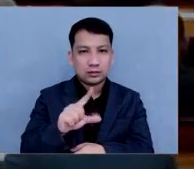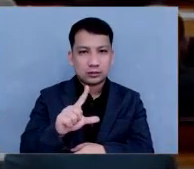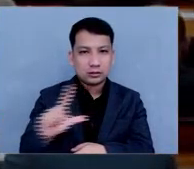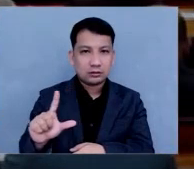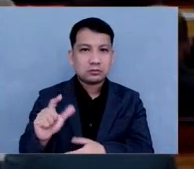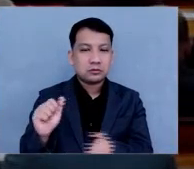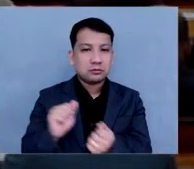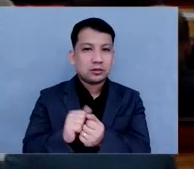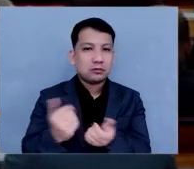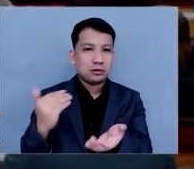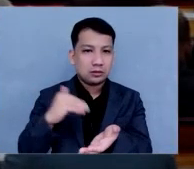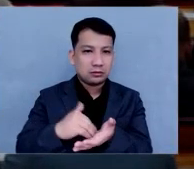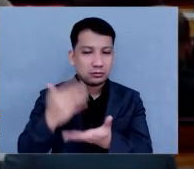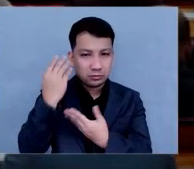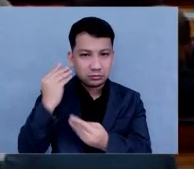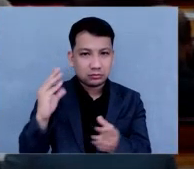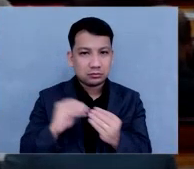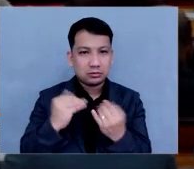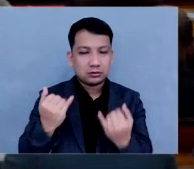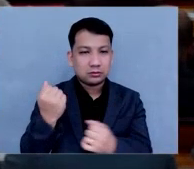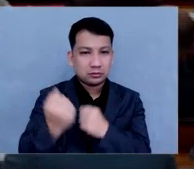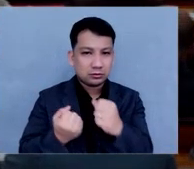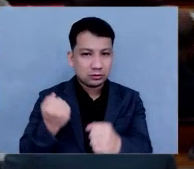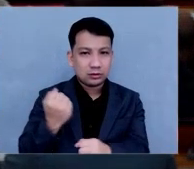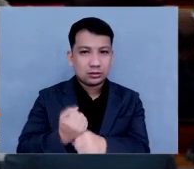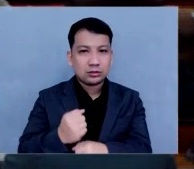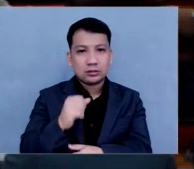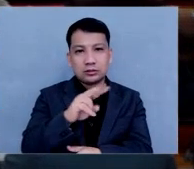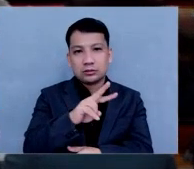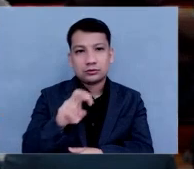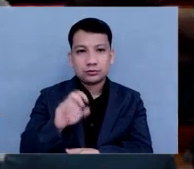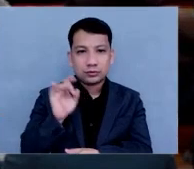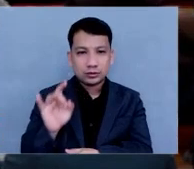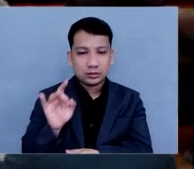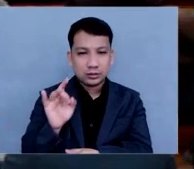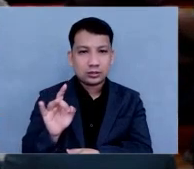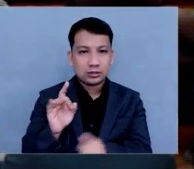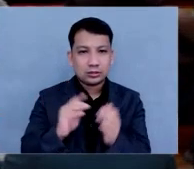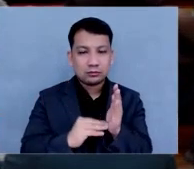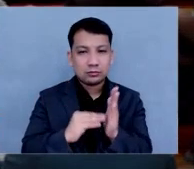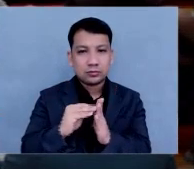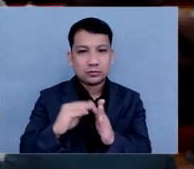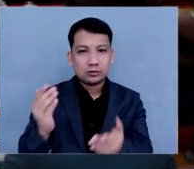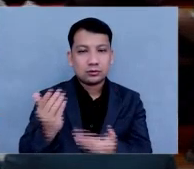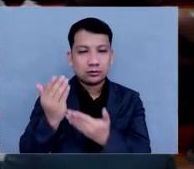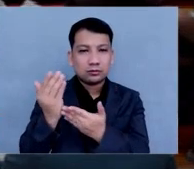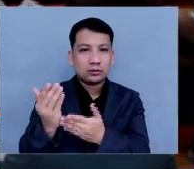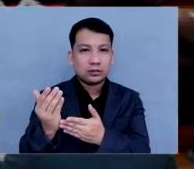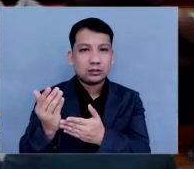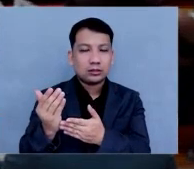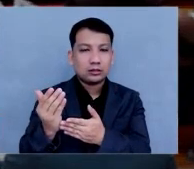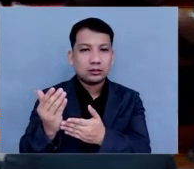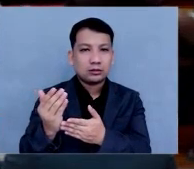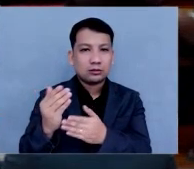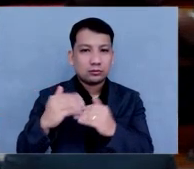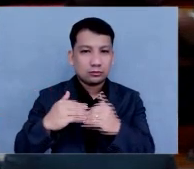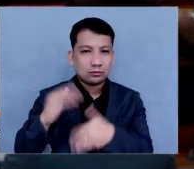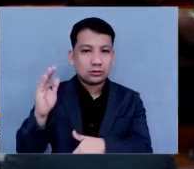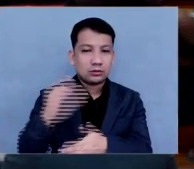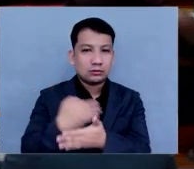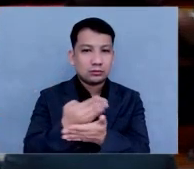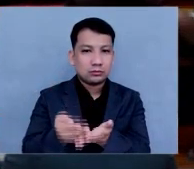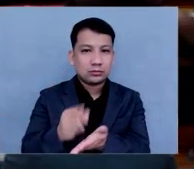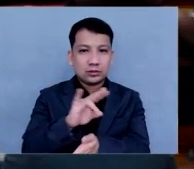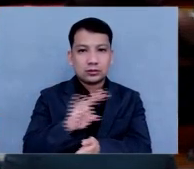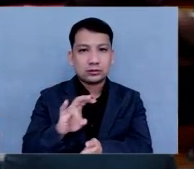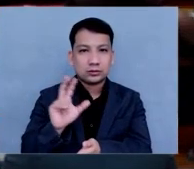maulit ang nangyari ngayong taon kung saan 280 billiones lang ang hininging funds pero lumubo at naging